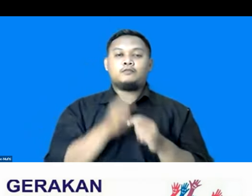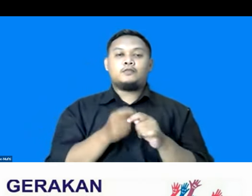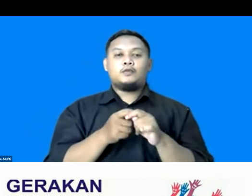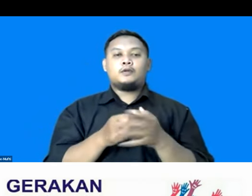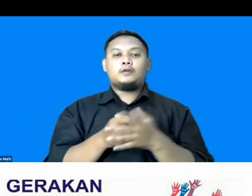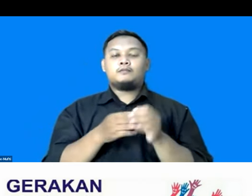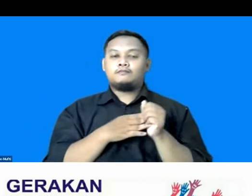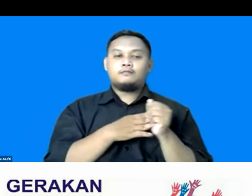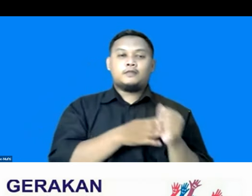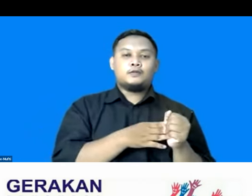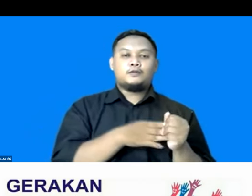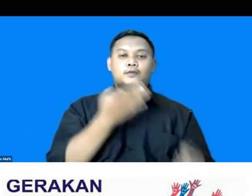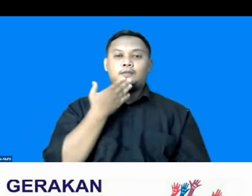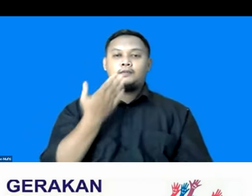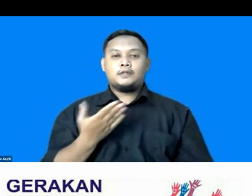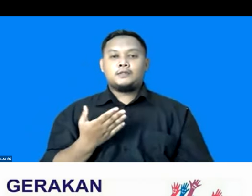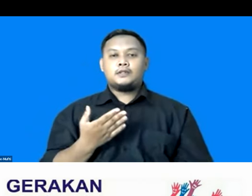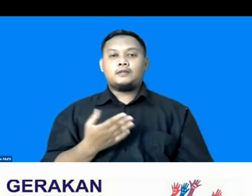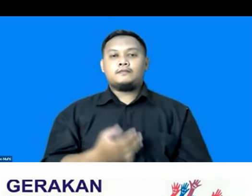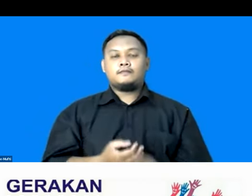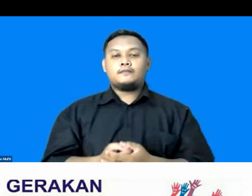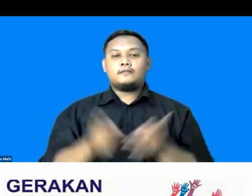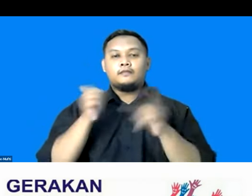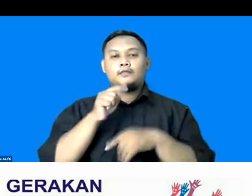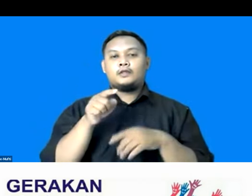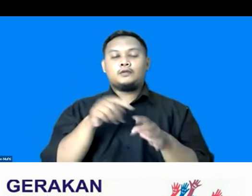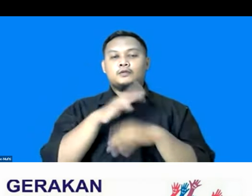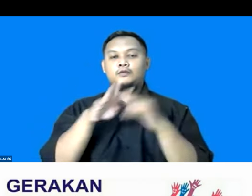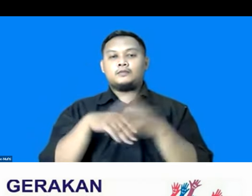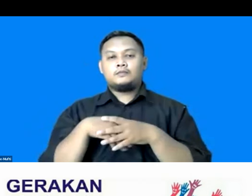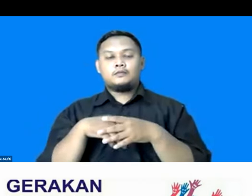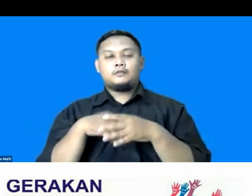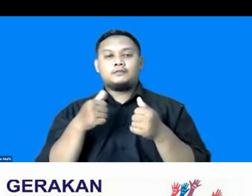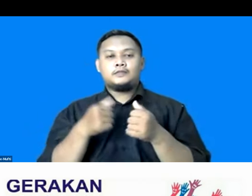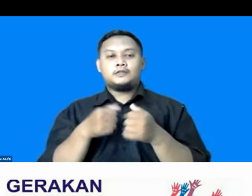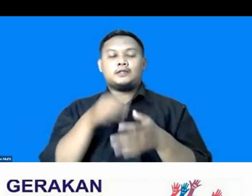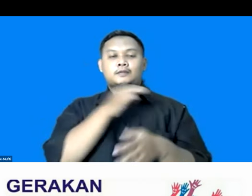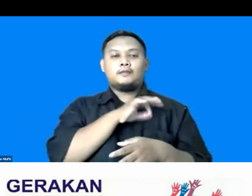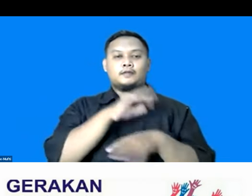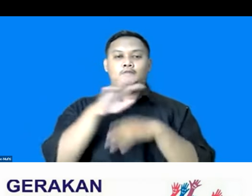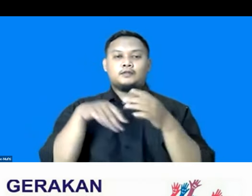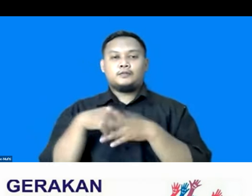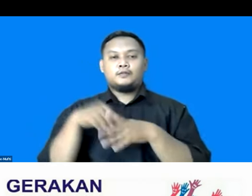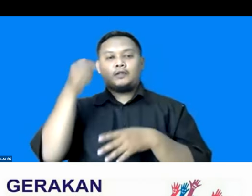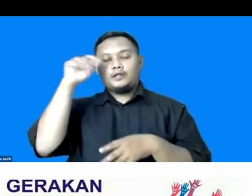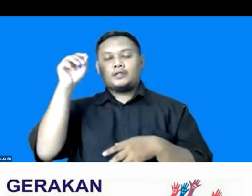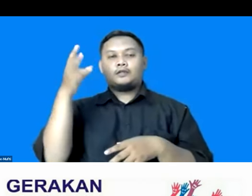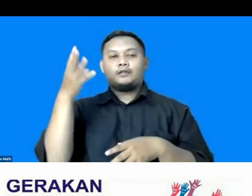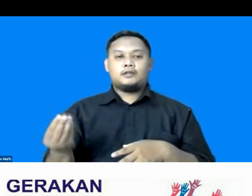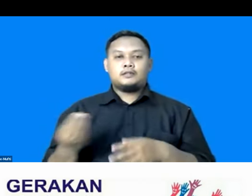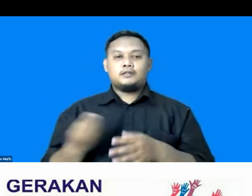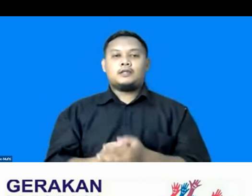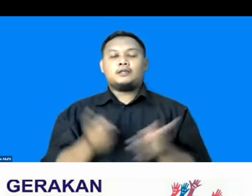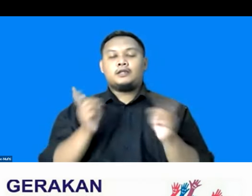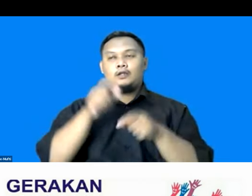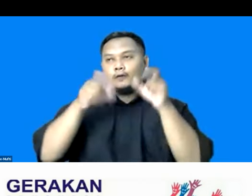panduan yang sederhana, sehingga itu bisa dipakai di semua kantor-kantor desa. Jadi orang-orang awam